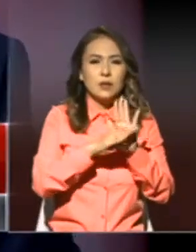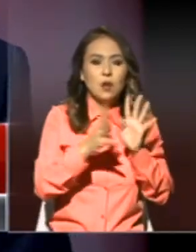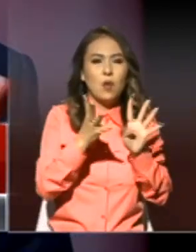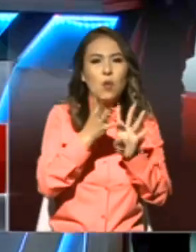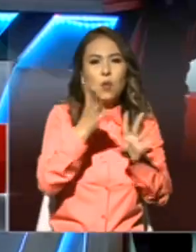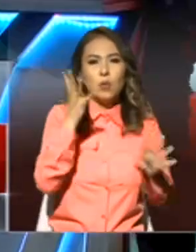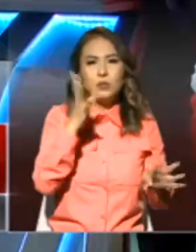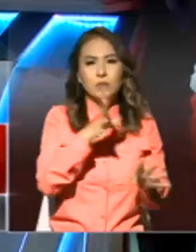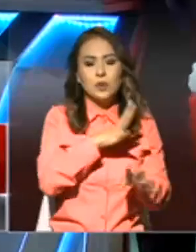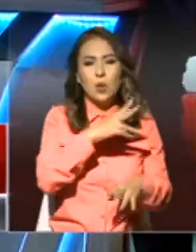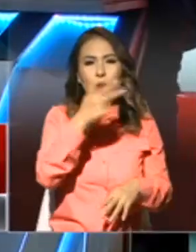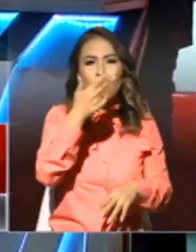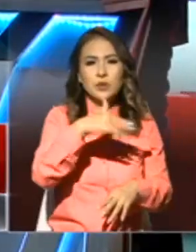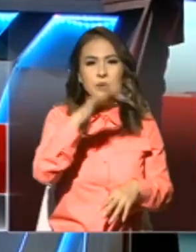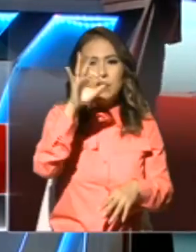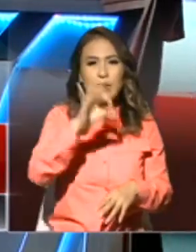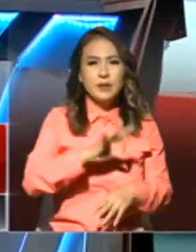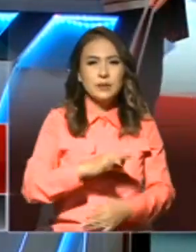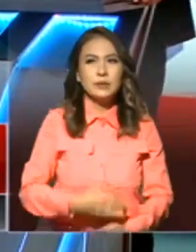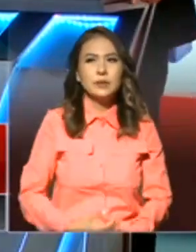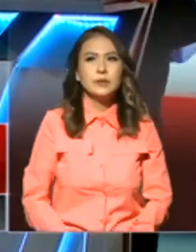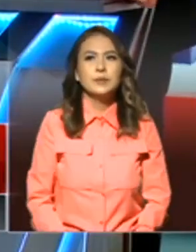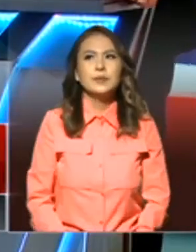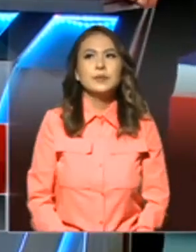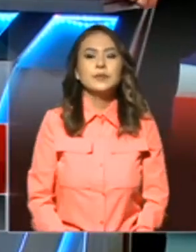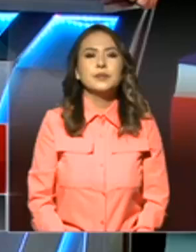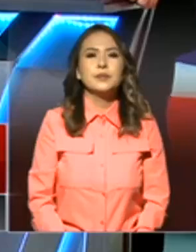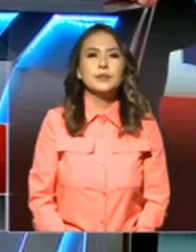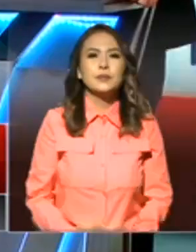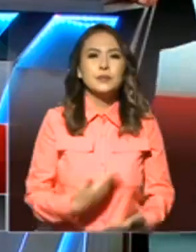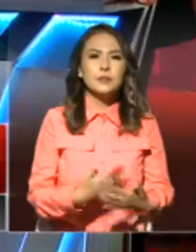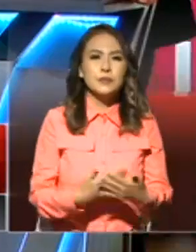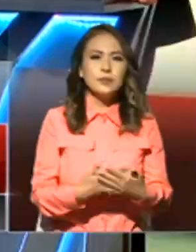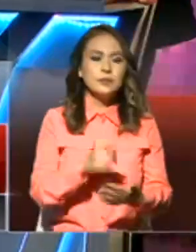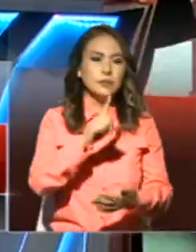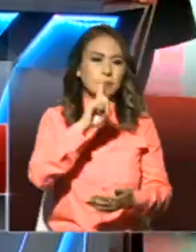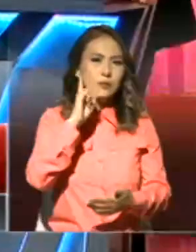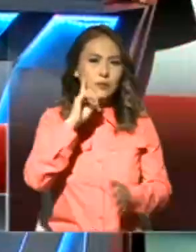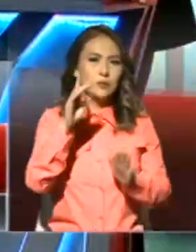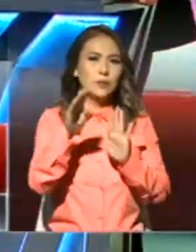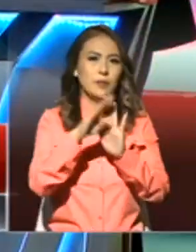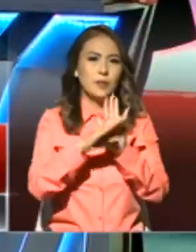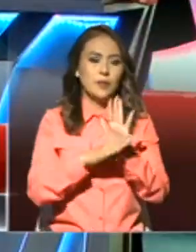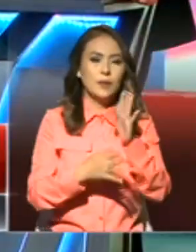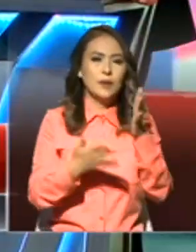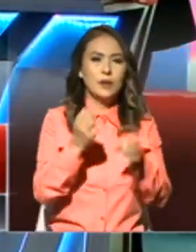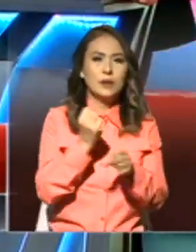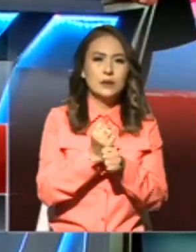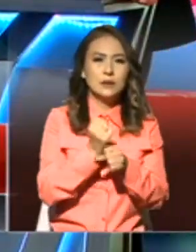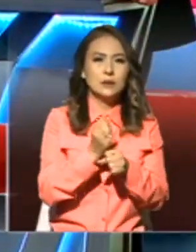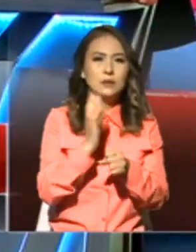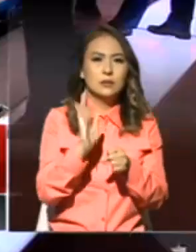олардың алатын үлесі 30%. Осы жерде осындай ұсыныс бола ма? Жаңа жастар бағдарламасымен алдық делік, иә? Иә.